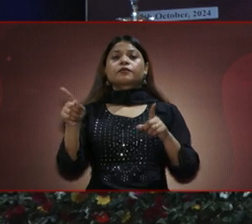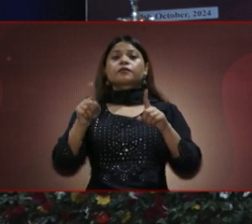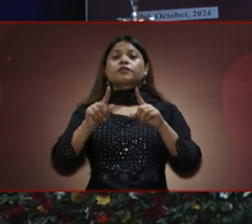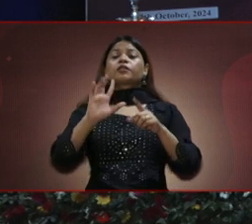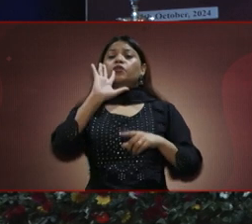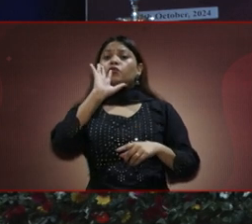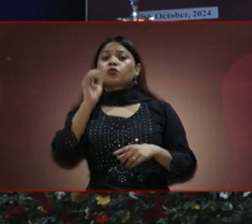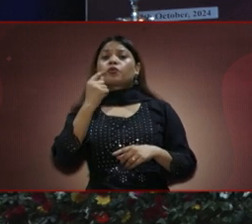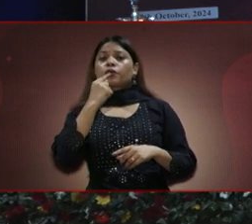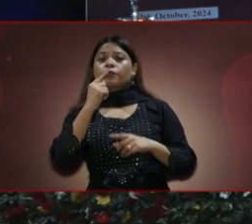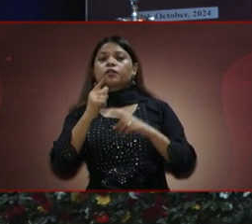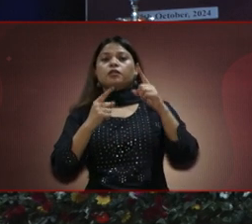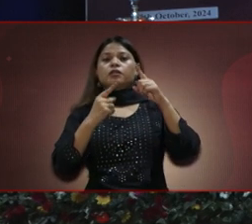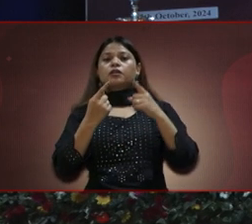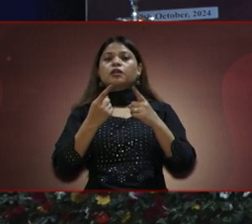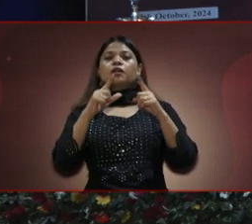मातृभाषा या स्थानीय भाषा